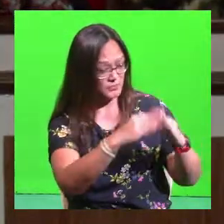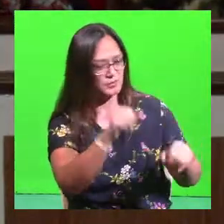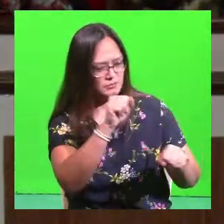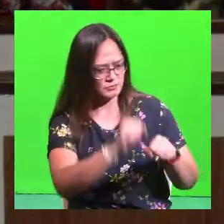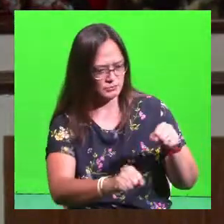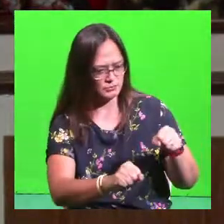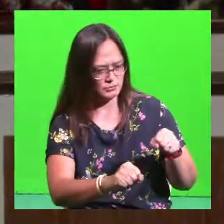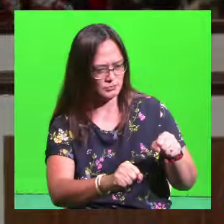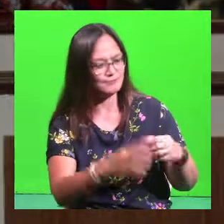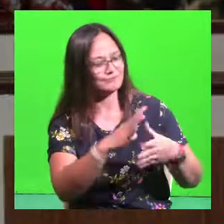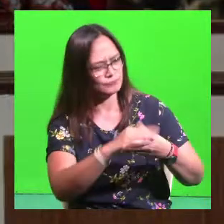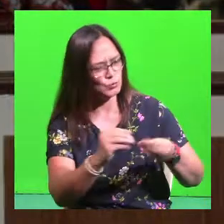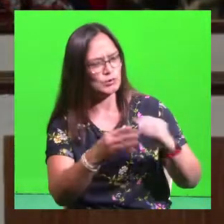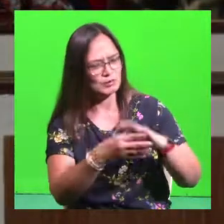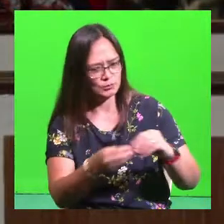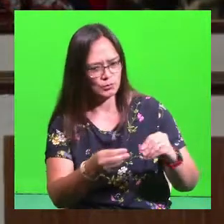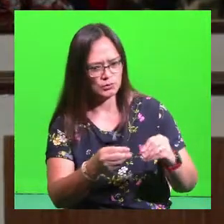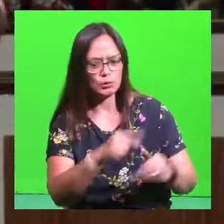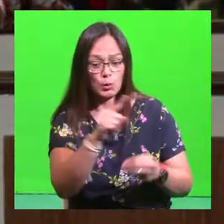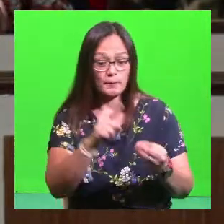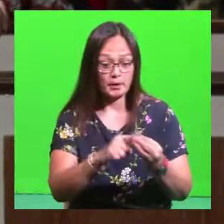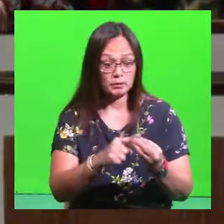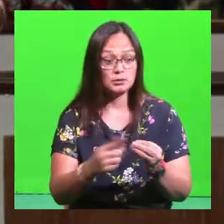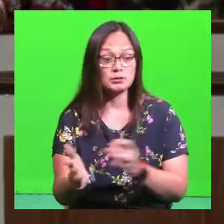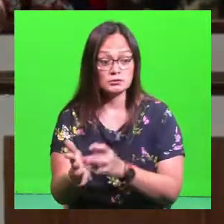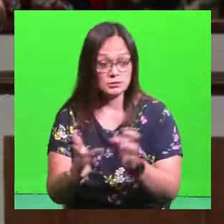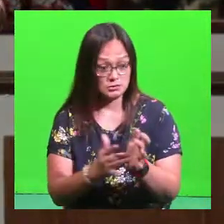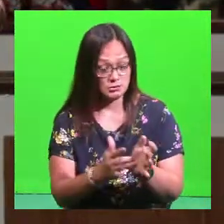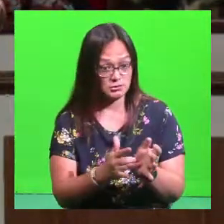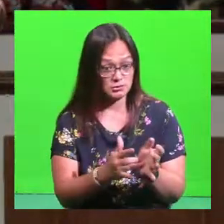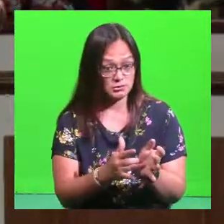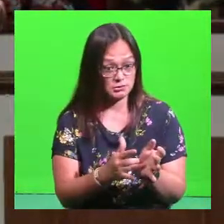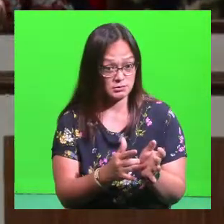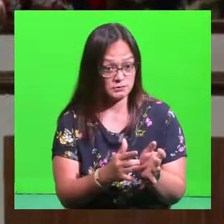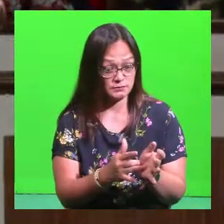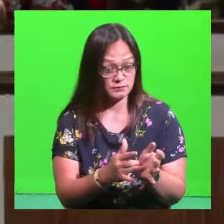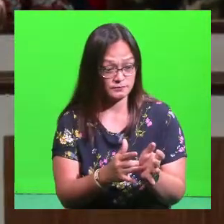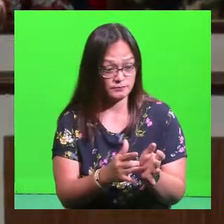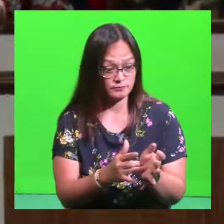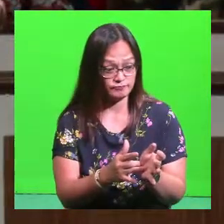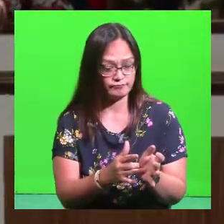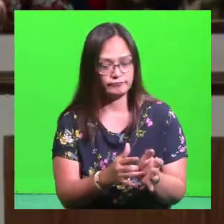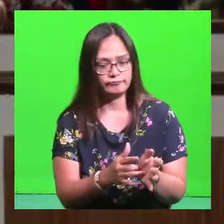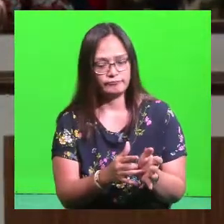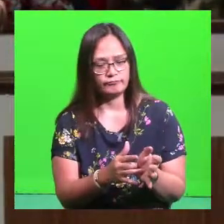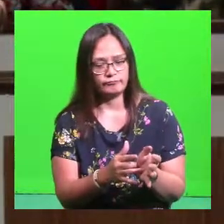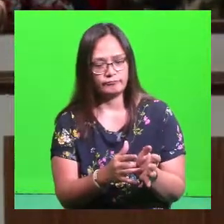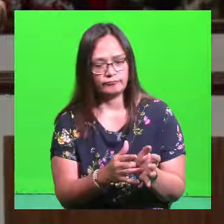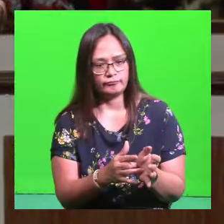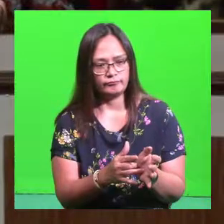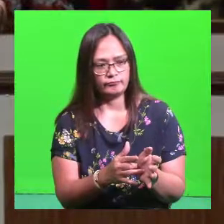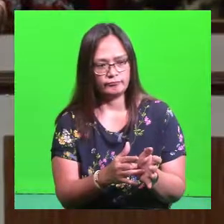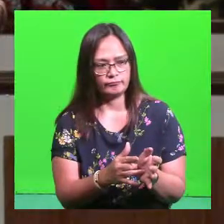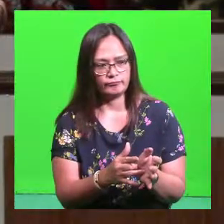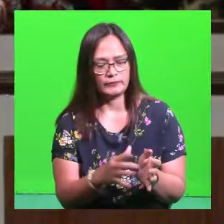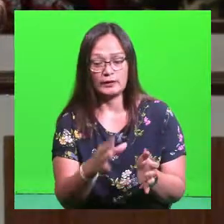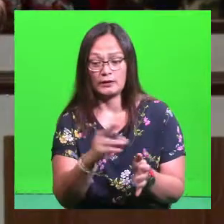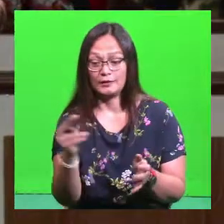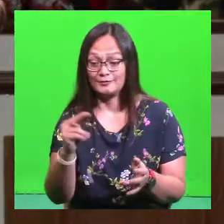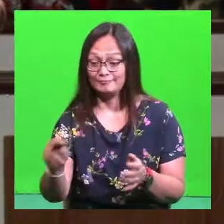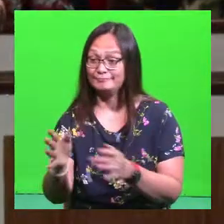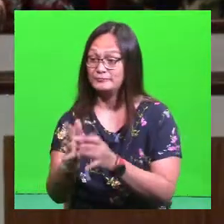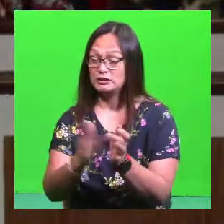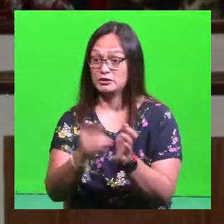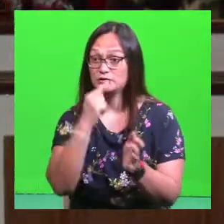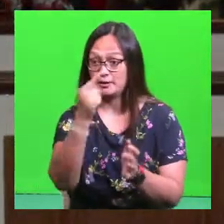kay Kristo, which they referred to as a great prophet. And then the Lord tells them in verse 25 of Luke 24,